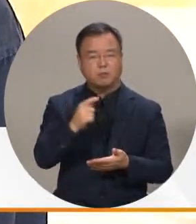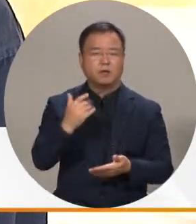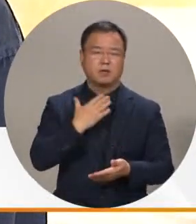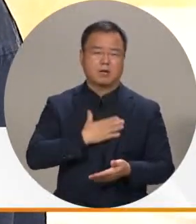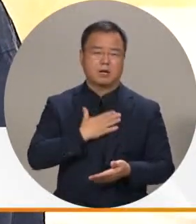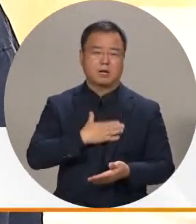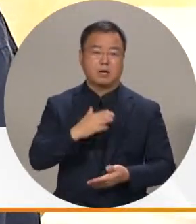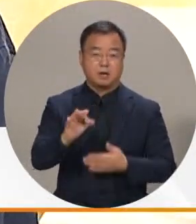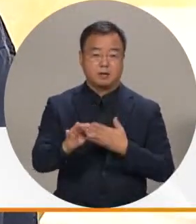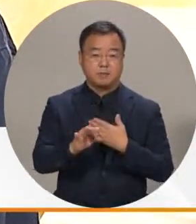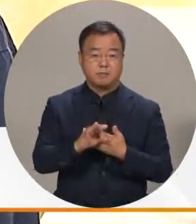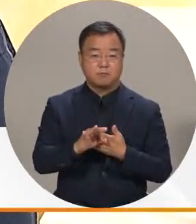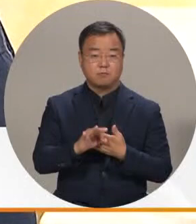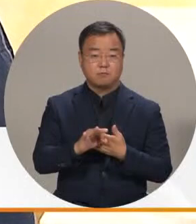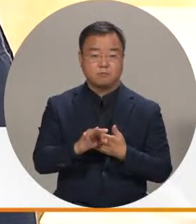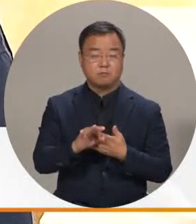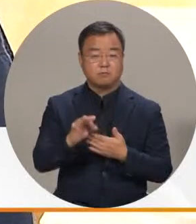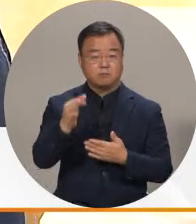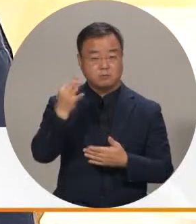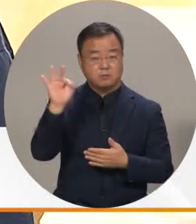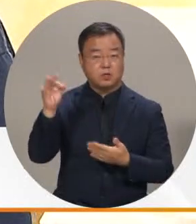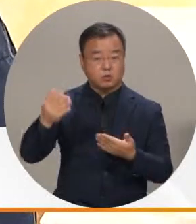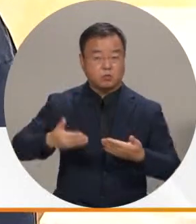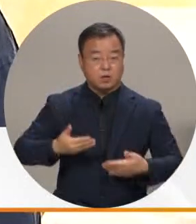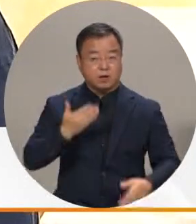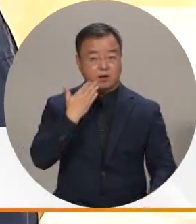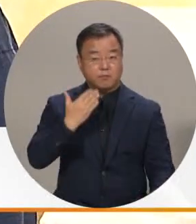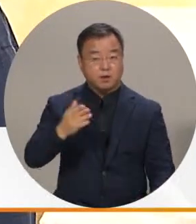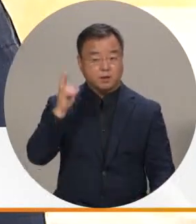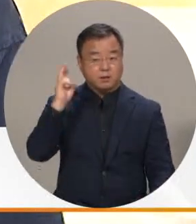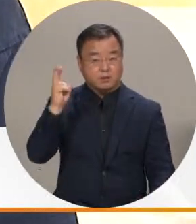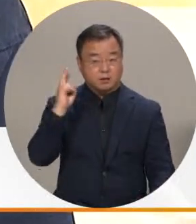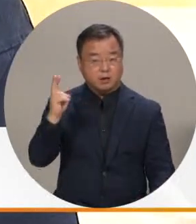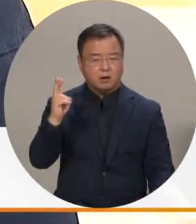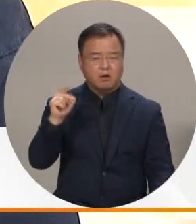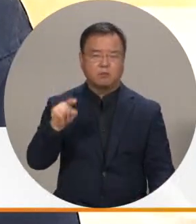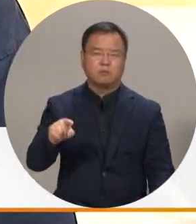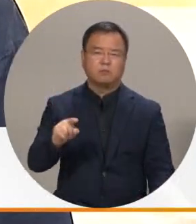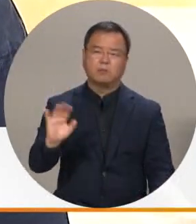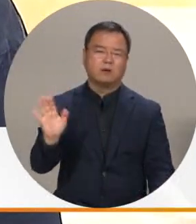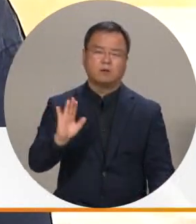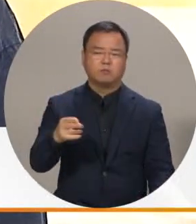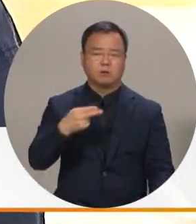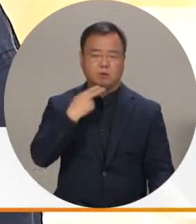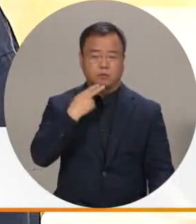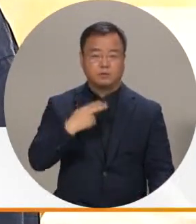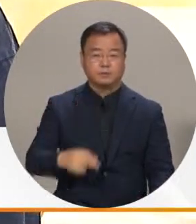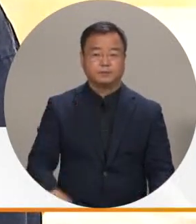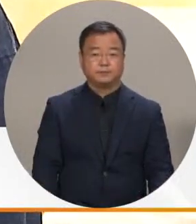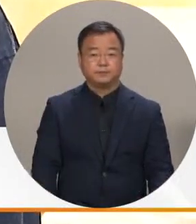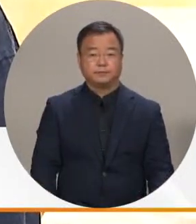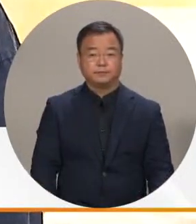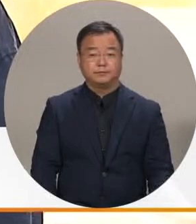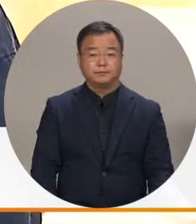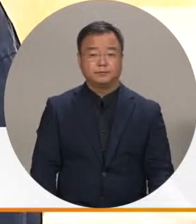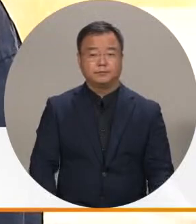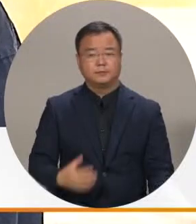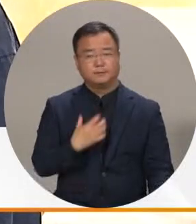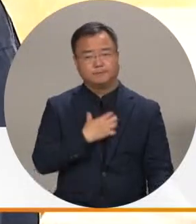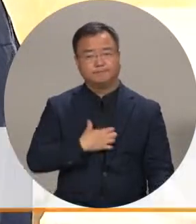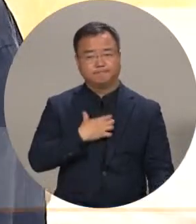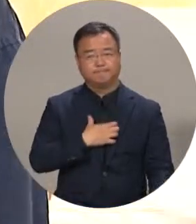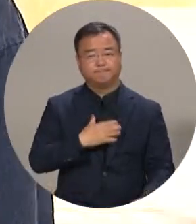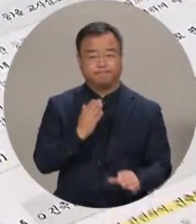알면은 되게 인정도 해주고 할 거 같은데 그런게 없다 보니까 그래서 되 불안한